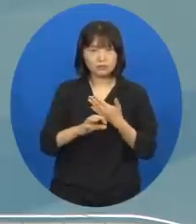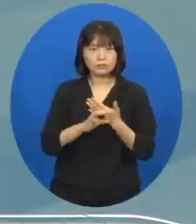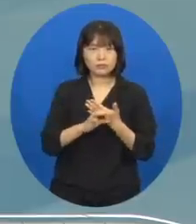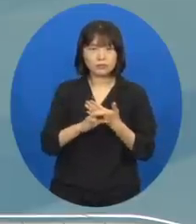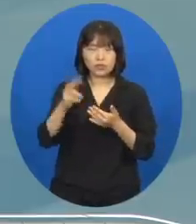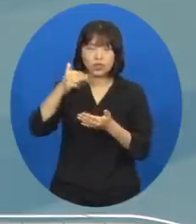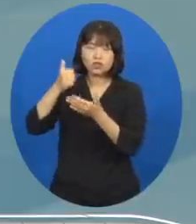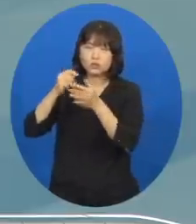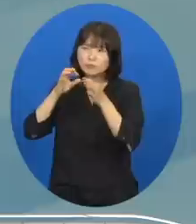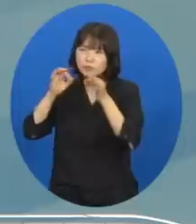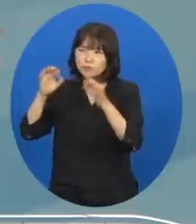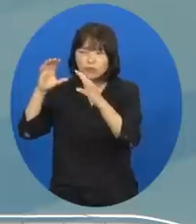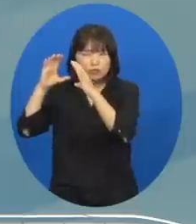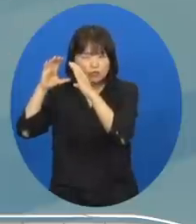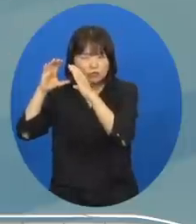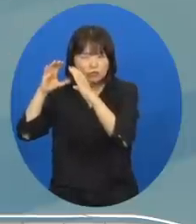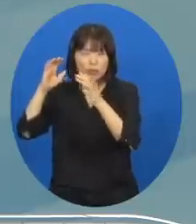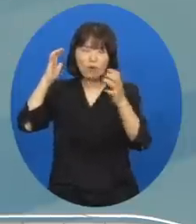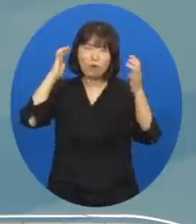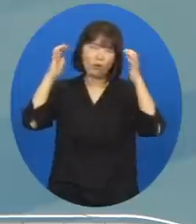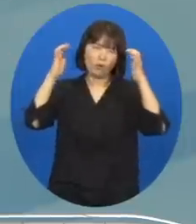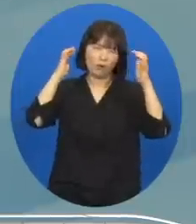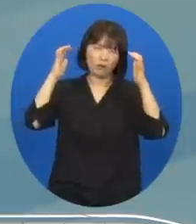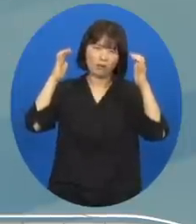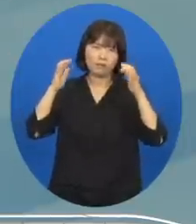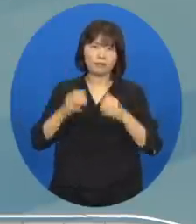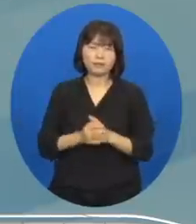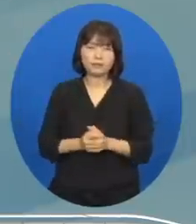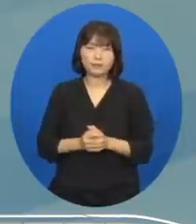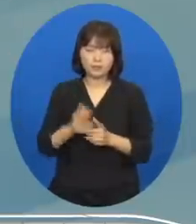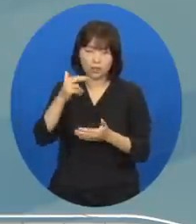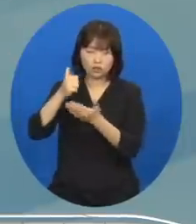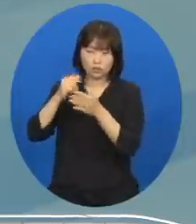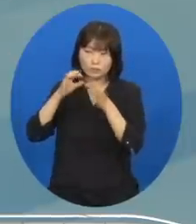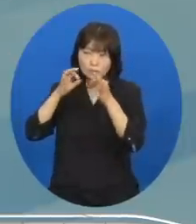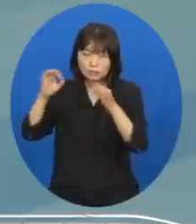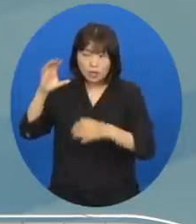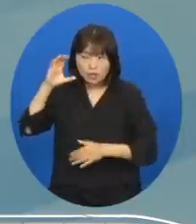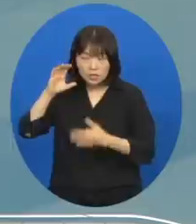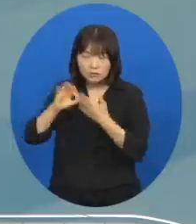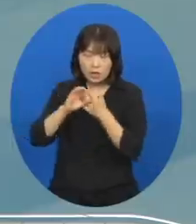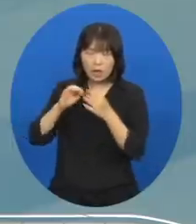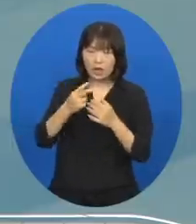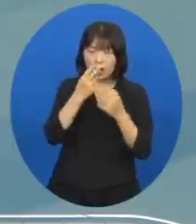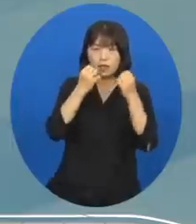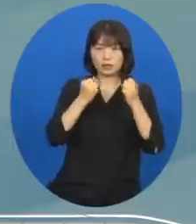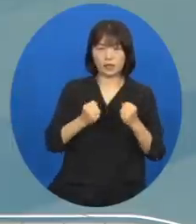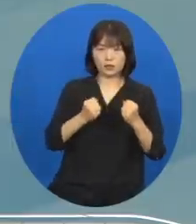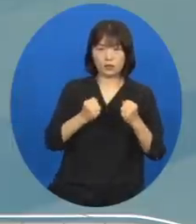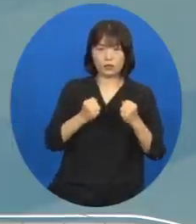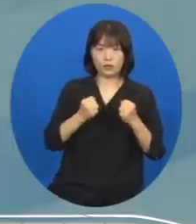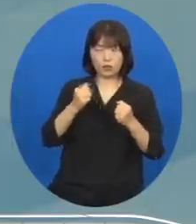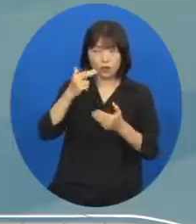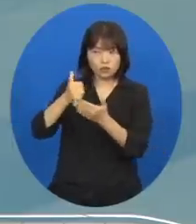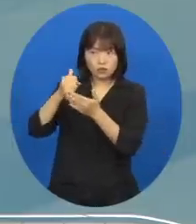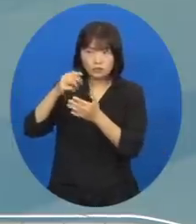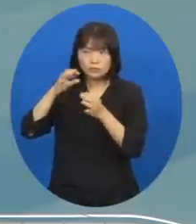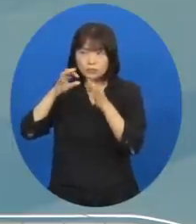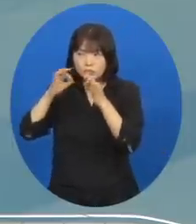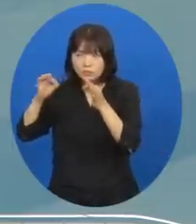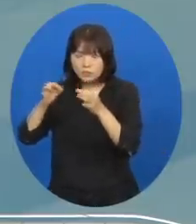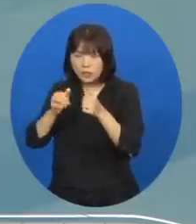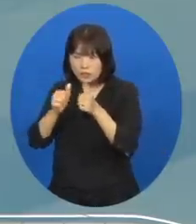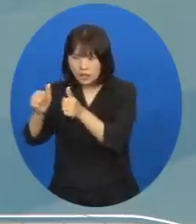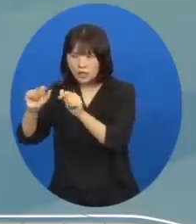주님의 음성을 듣는 일에 혼란에 빠집니다. 주님의 음성을 들으면 사는 거고 주님의 음성을 따르지 않으면